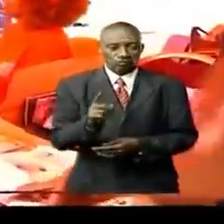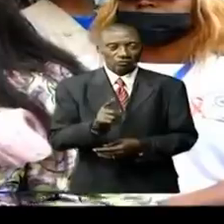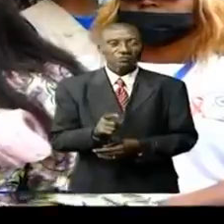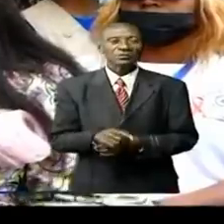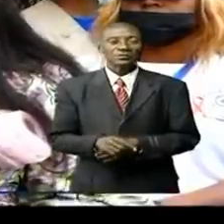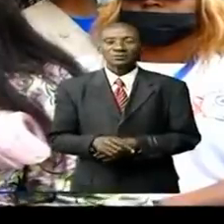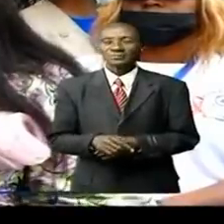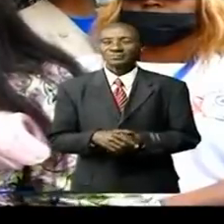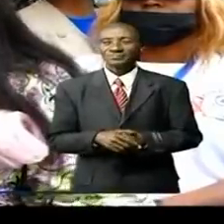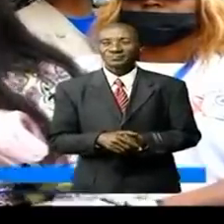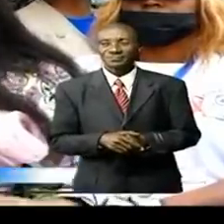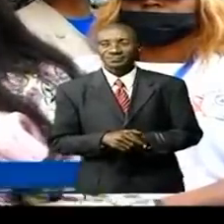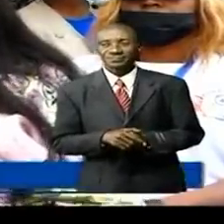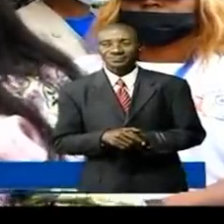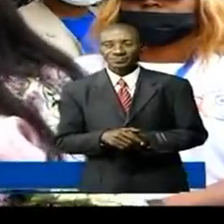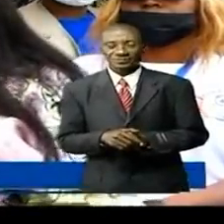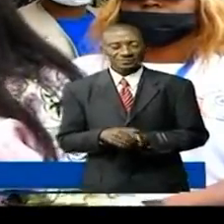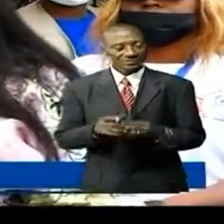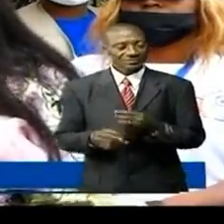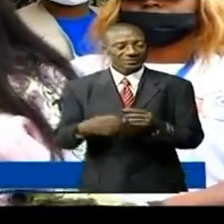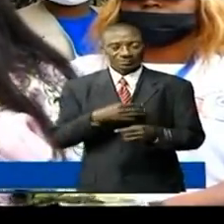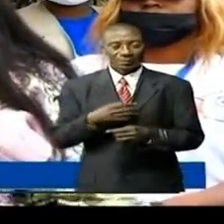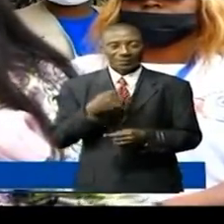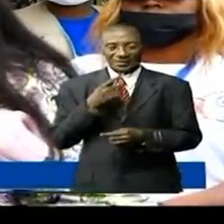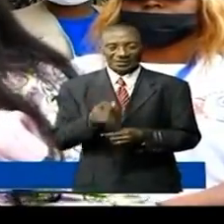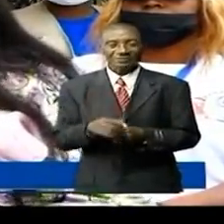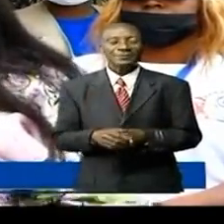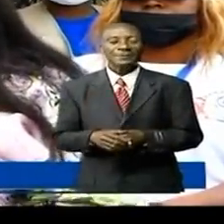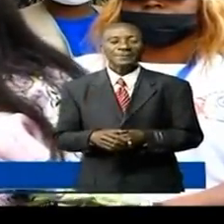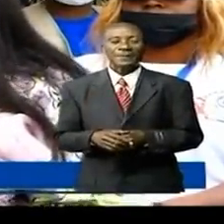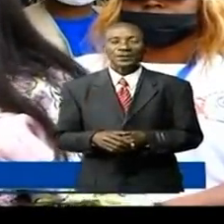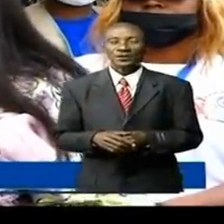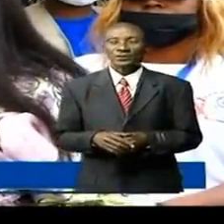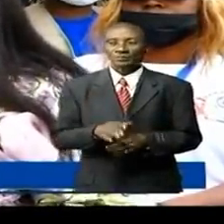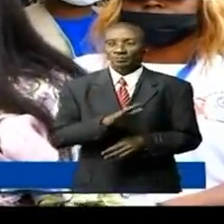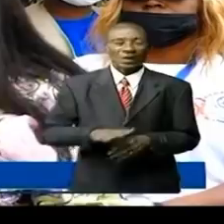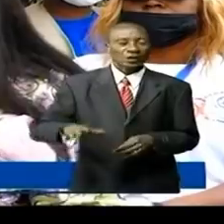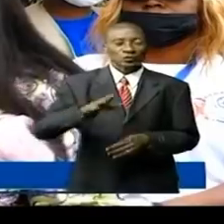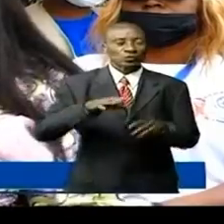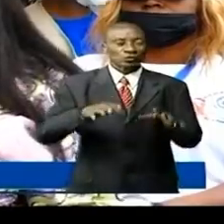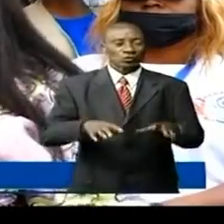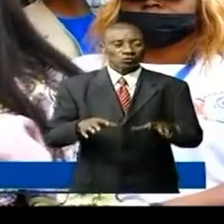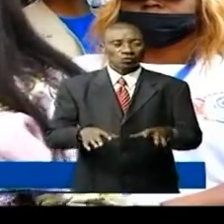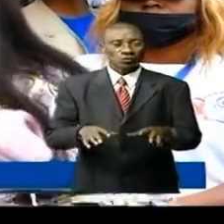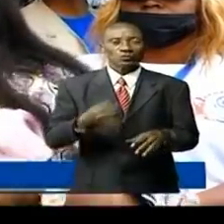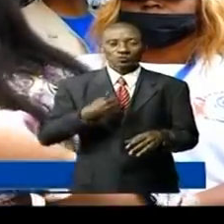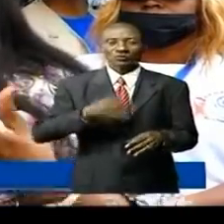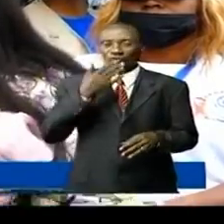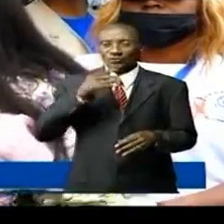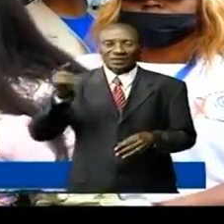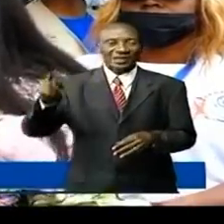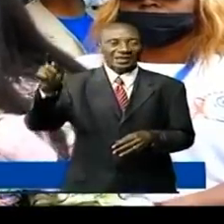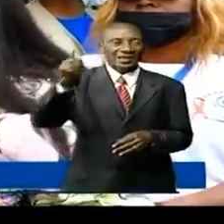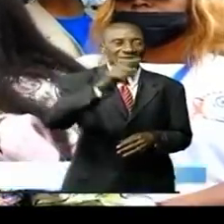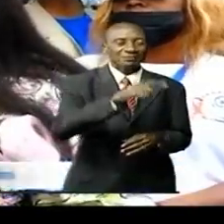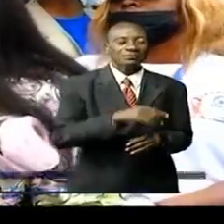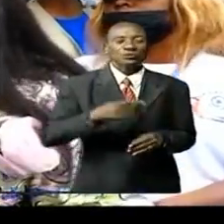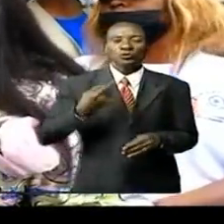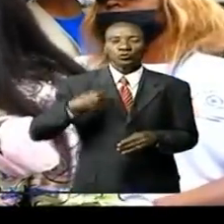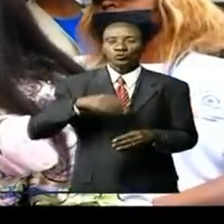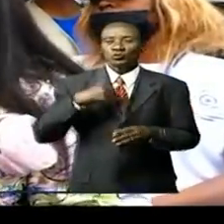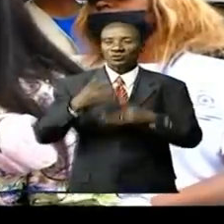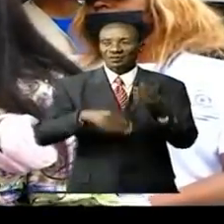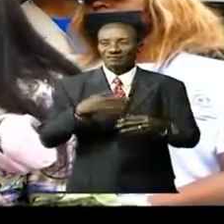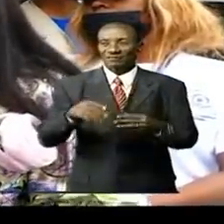charge. Dans notre travail, nous avons des cliniques juridiques à travers tout le pays. Nous travaillons sur l'accompagnement